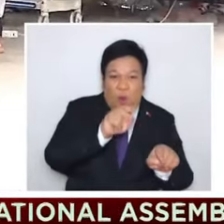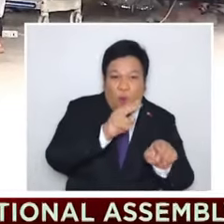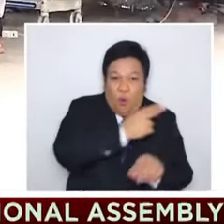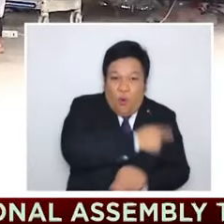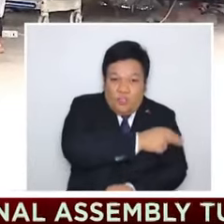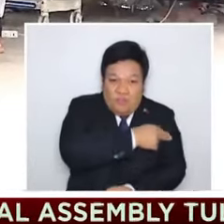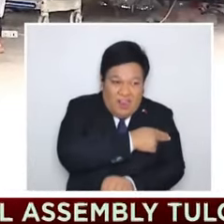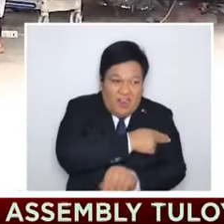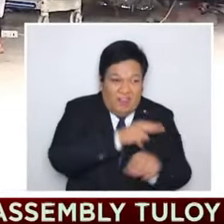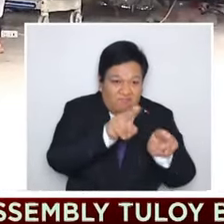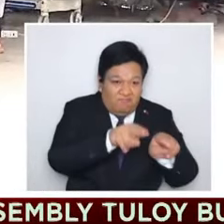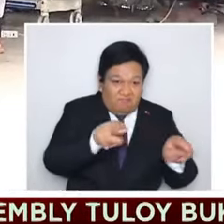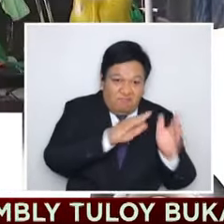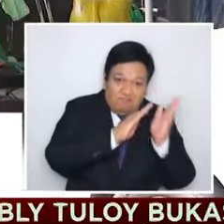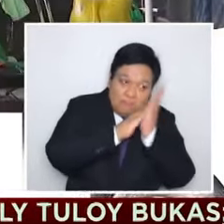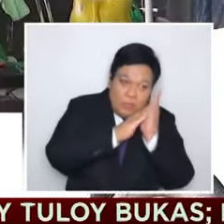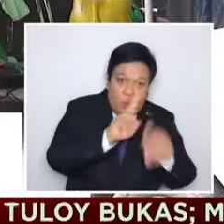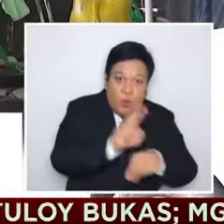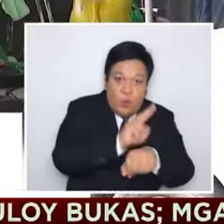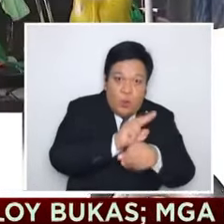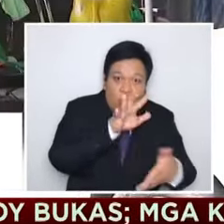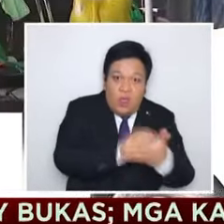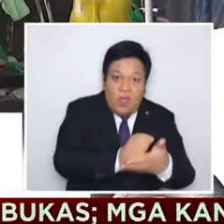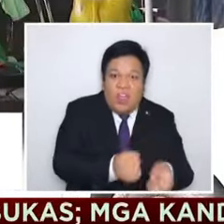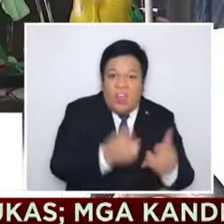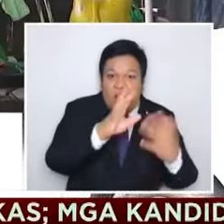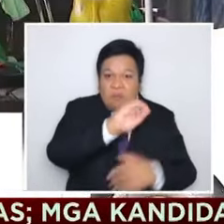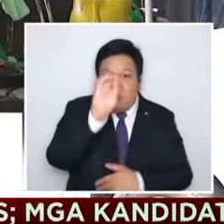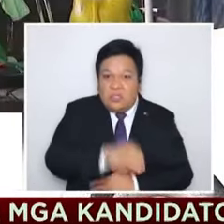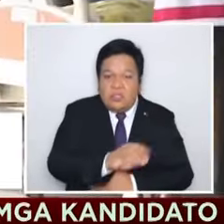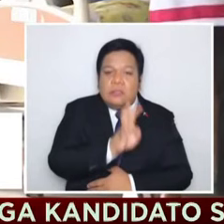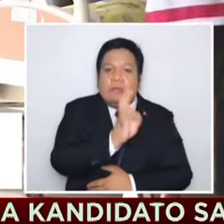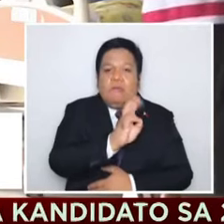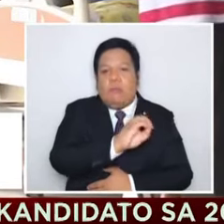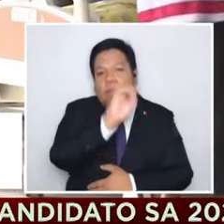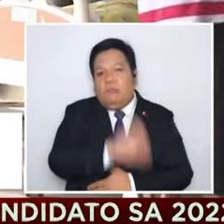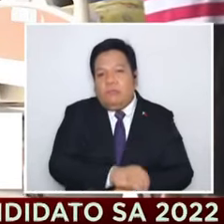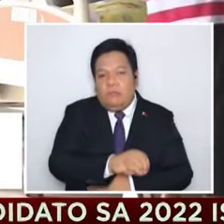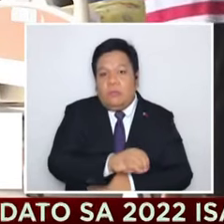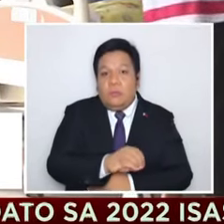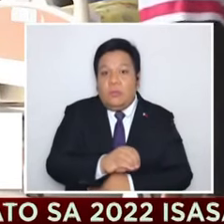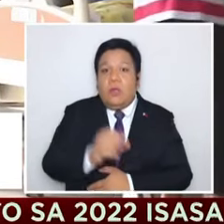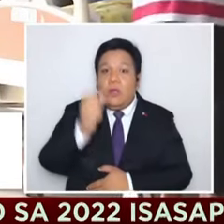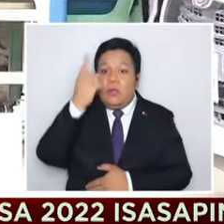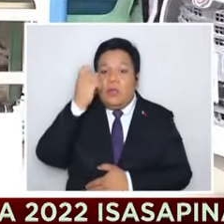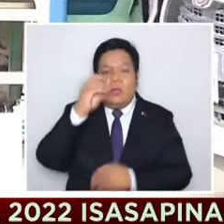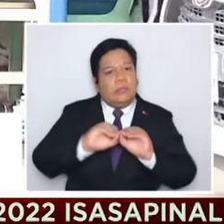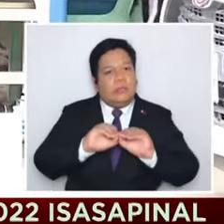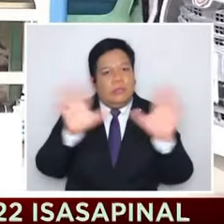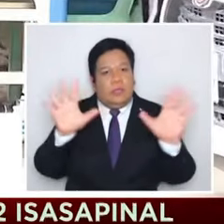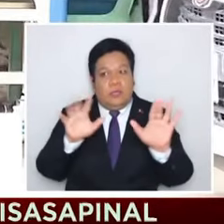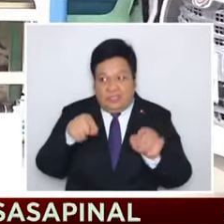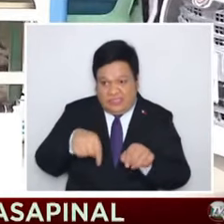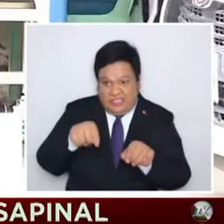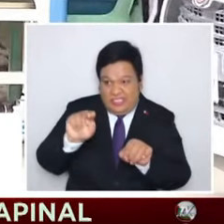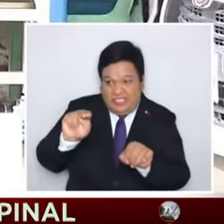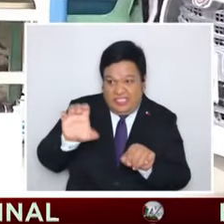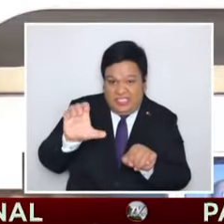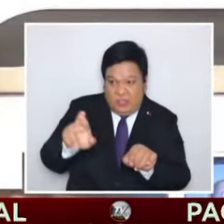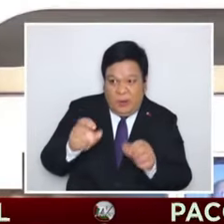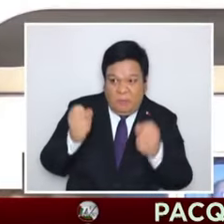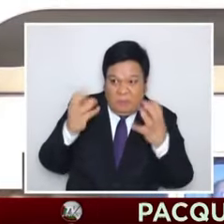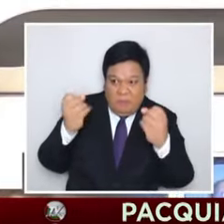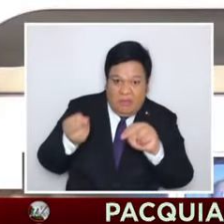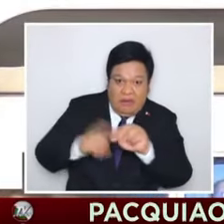Ayon sa datos ng DOH, malinaw na hindi lang sa National Capital Region na itatala ang malaking porsyento ng mga